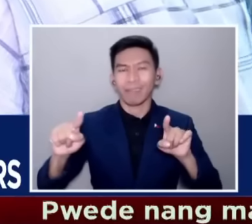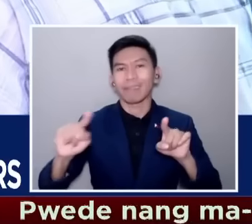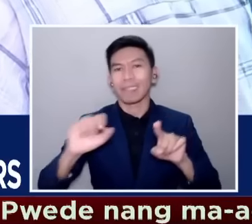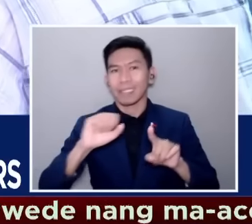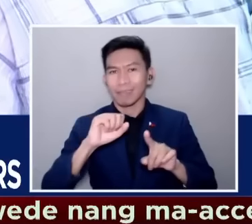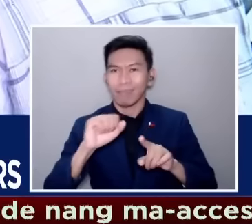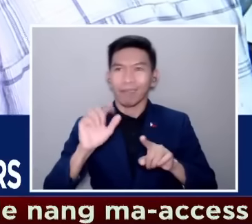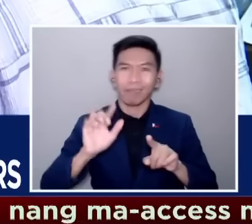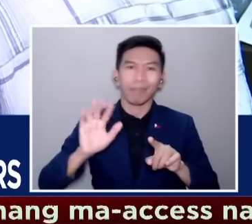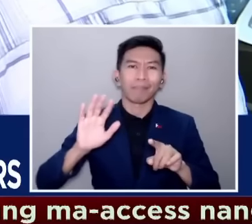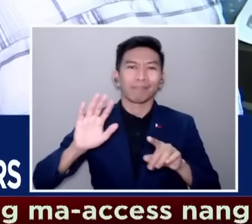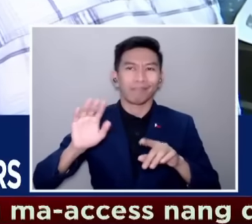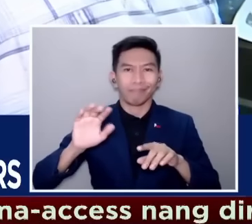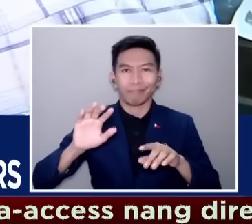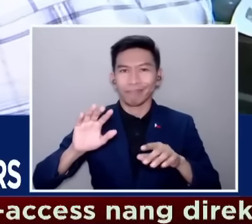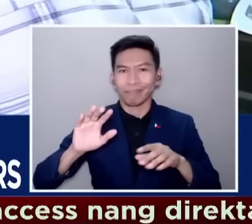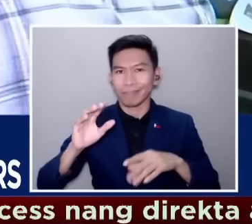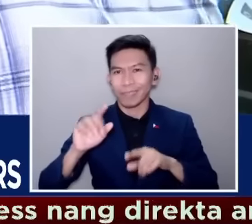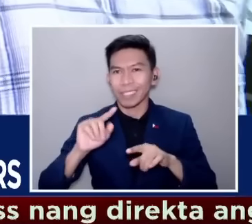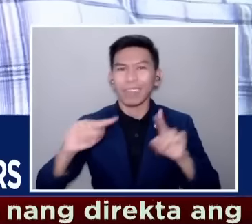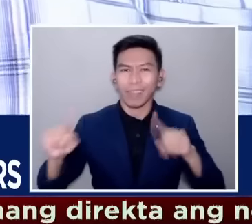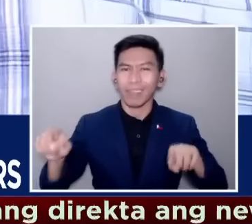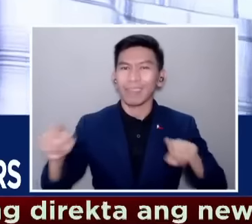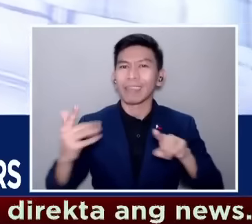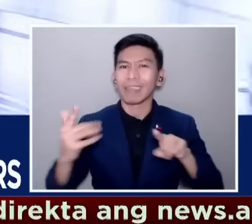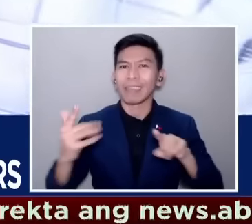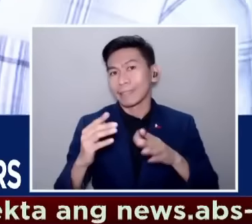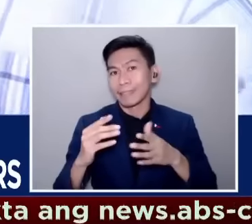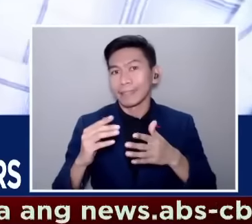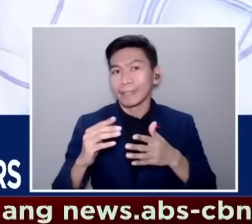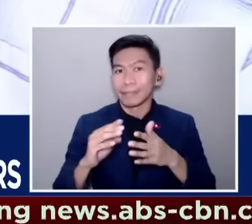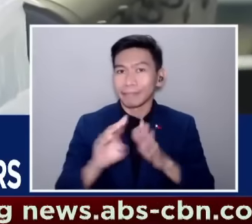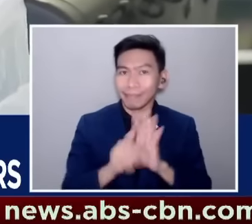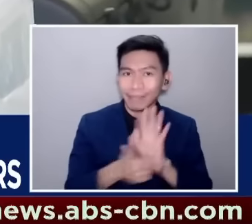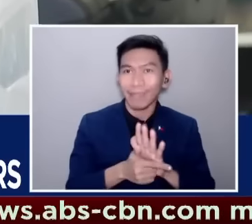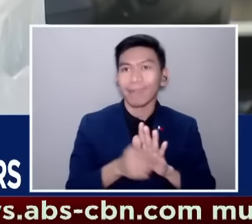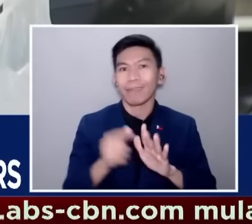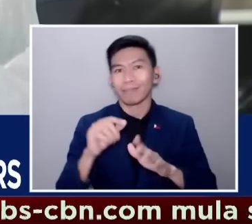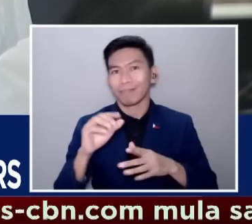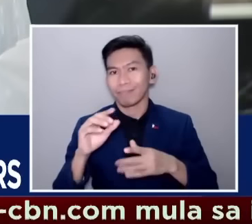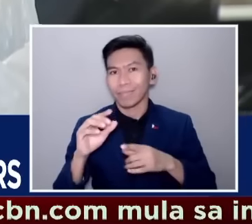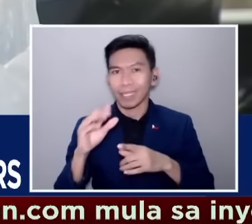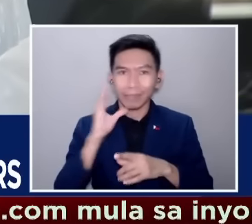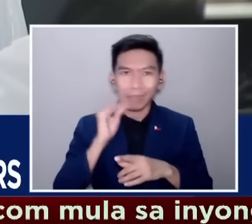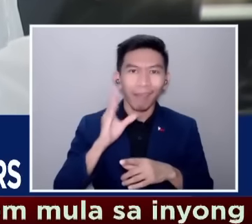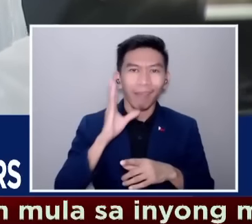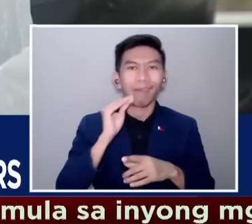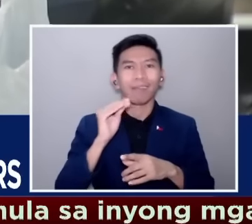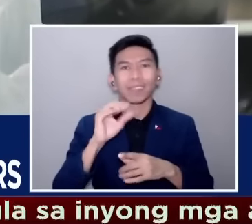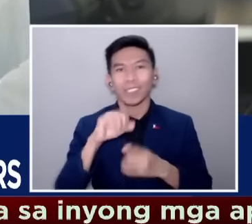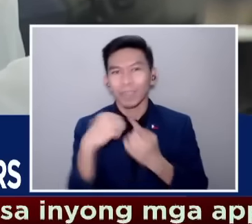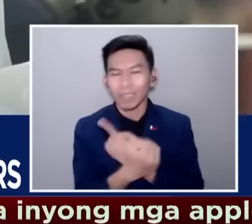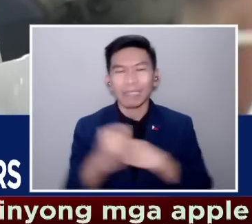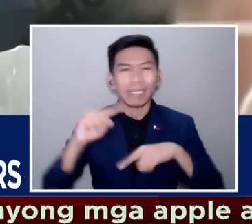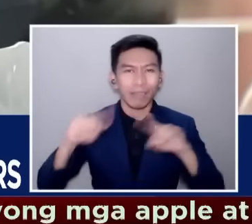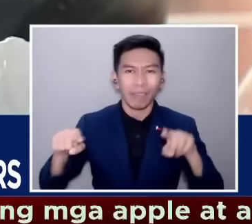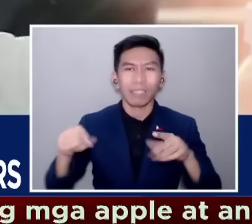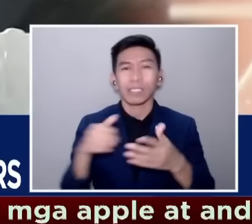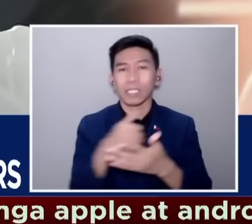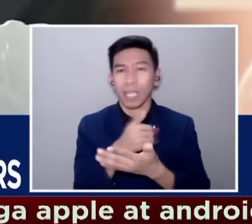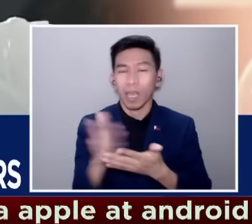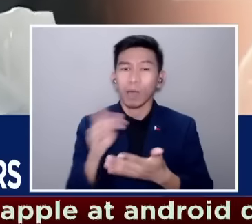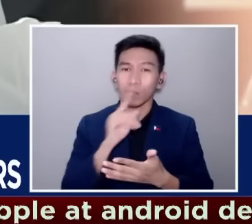talagang maghintay buong araw para sa kanilang mga boto at maayos yung issue sa VCM. Pero may iba,